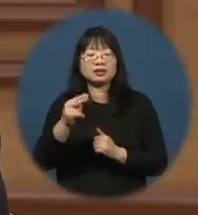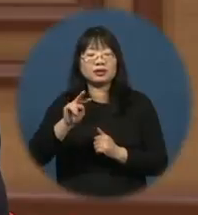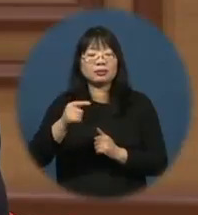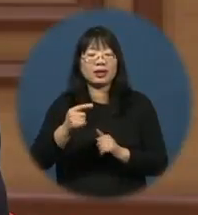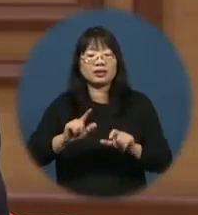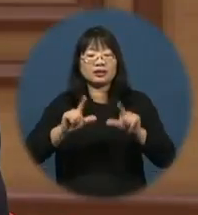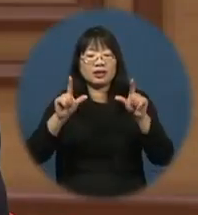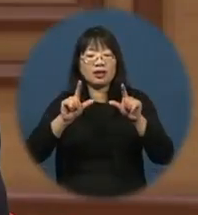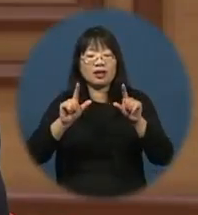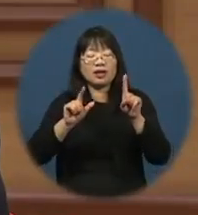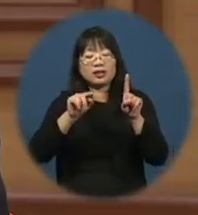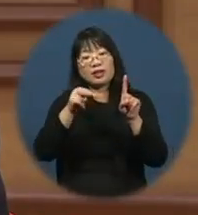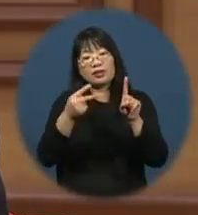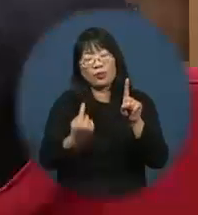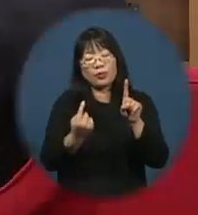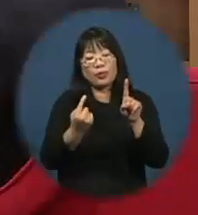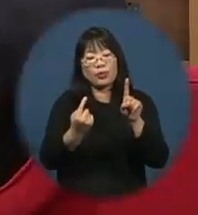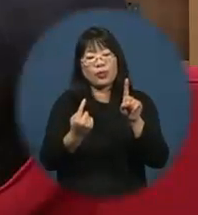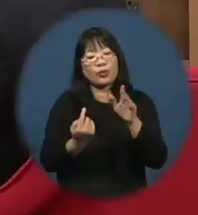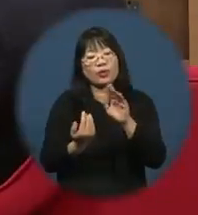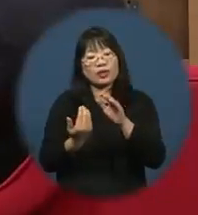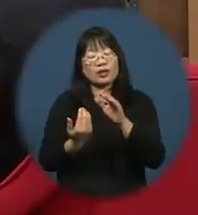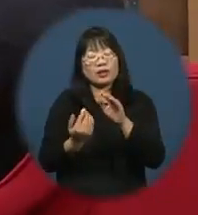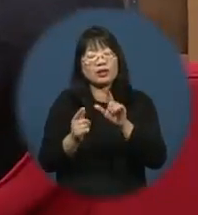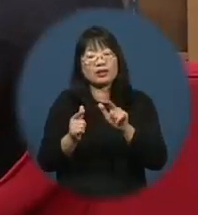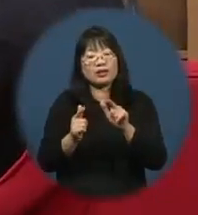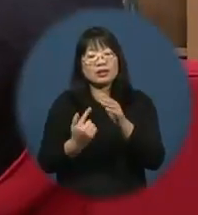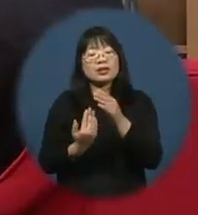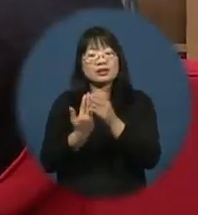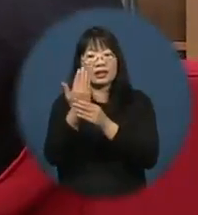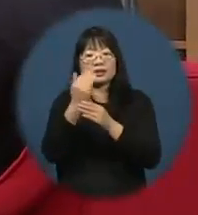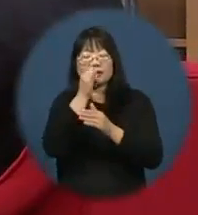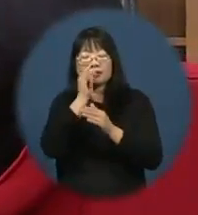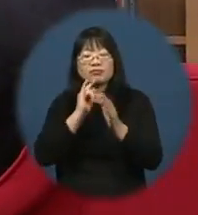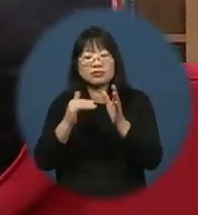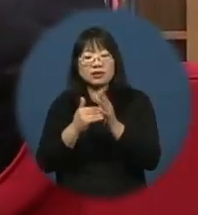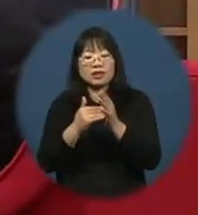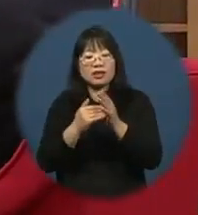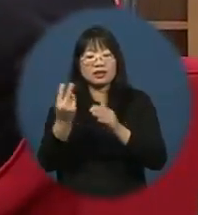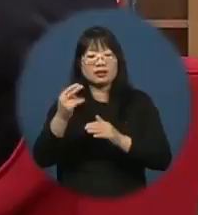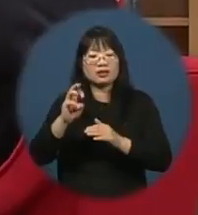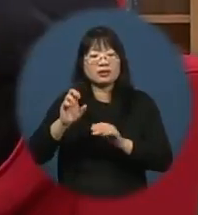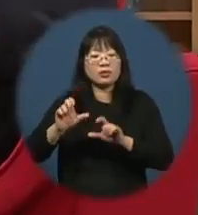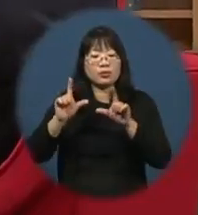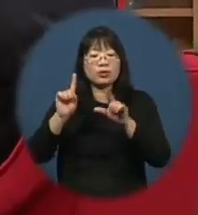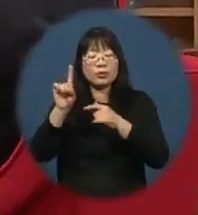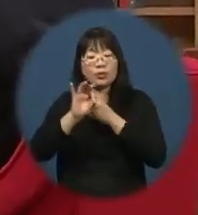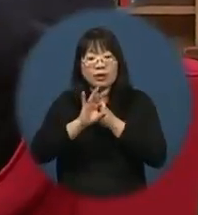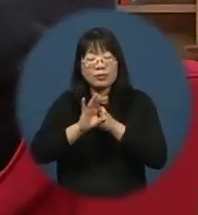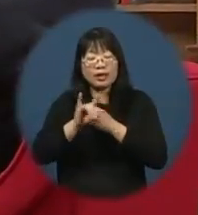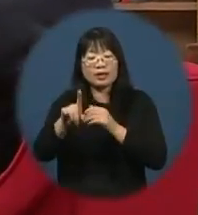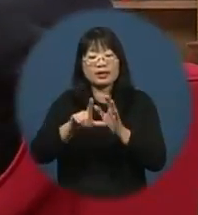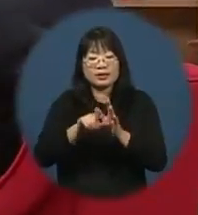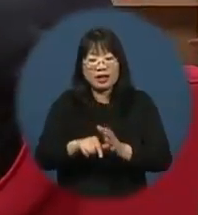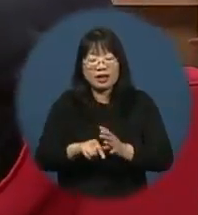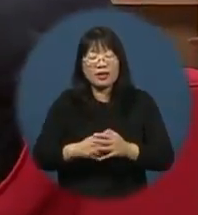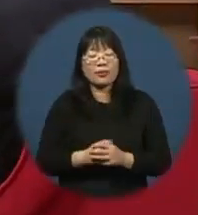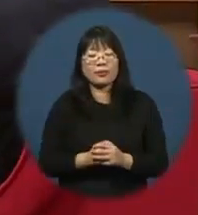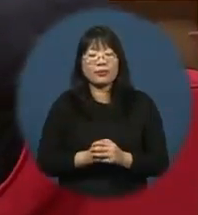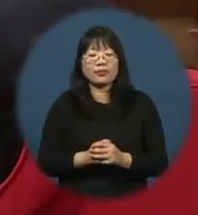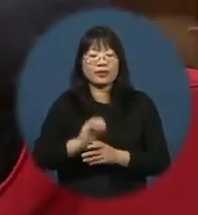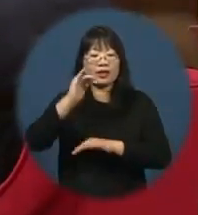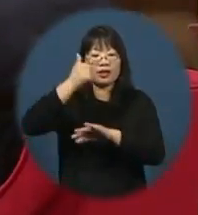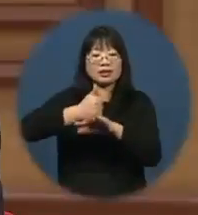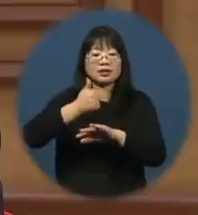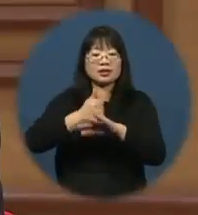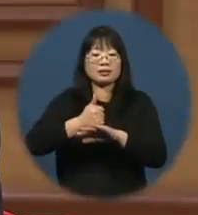2100년에 1도 상승을 누를 수 있다. 예. 그럼 2035년은 무엇이냐? 그때가